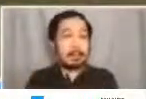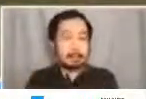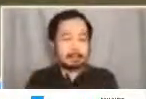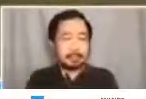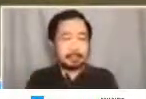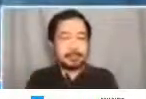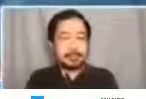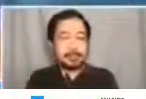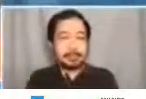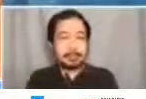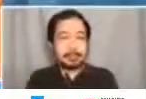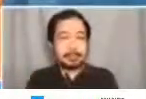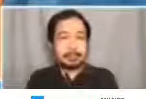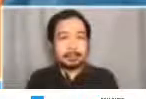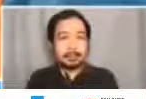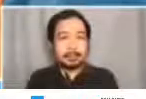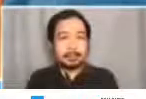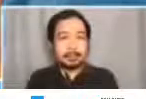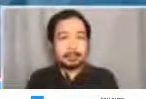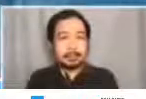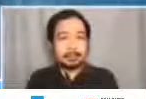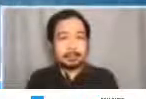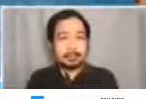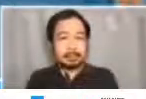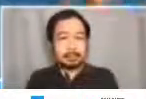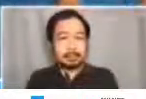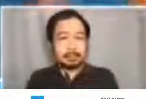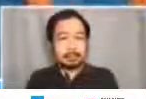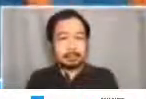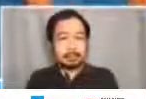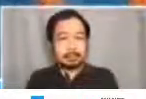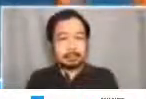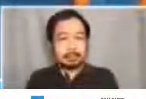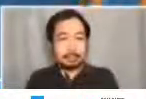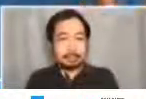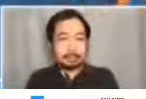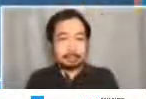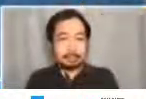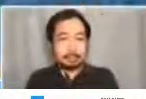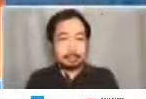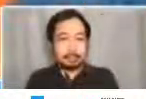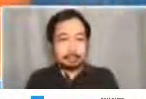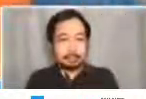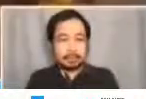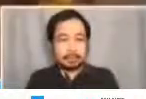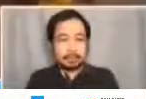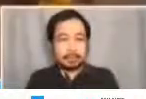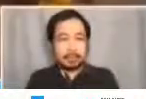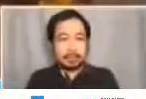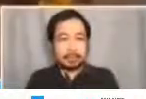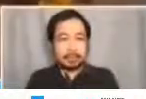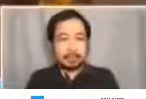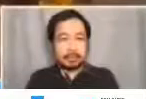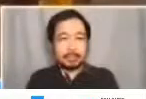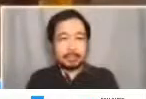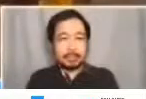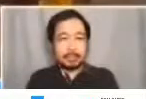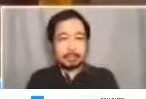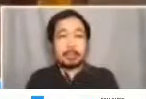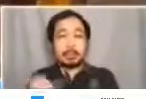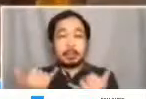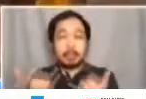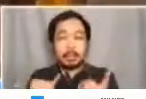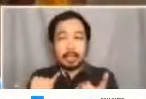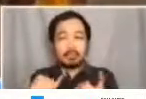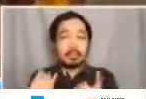saan pagkatapos ng market hours ito isasagawa. Siniguro naman ng lokal na pamahalaan na negatibo sa COVID-19 ang lahat ng nagtitinda